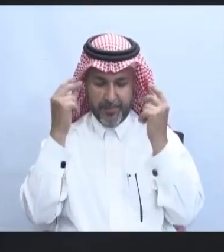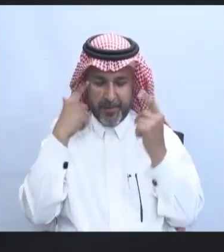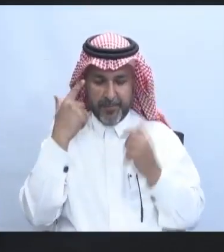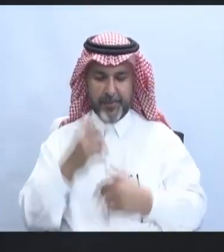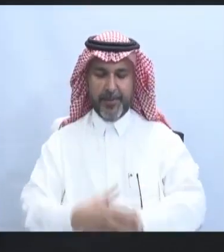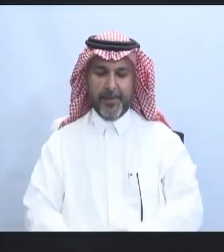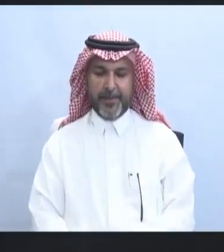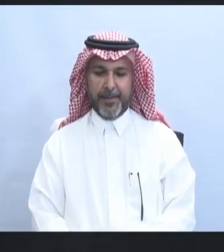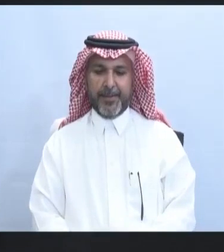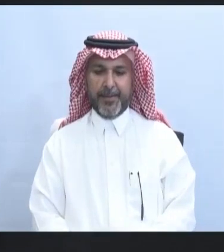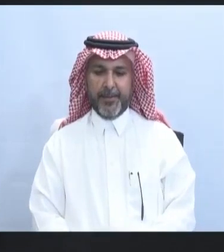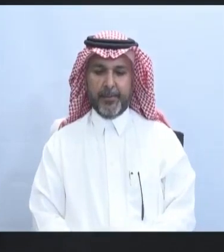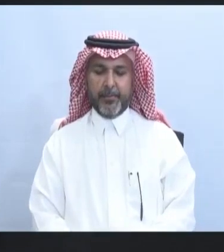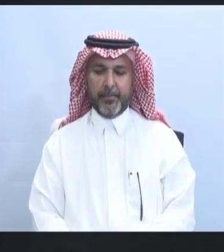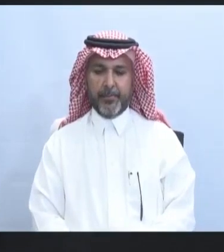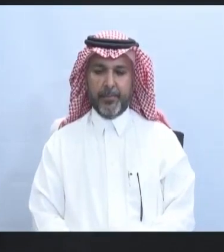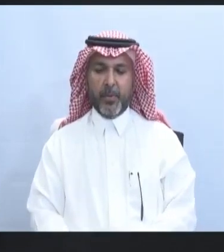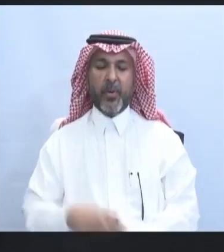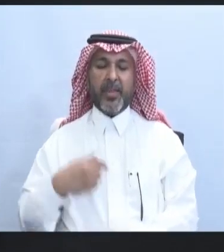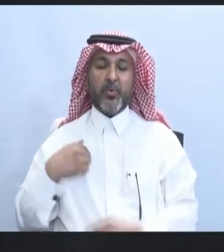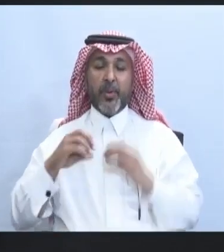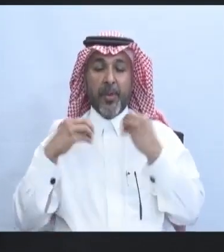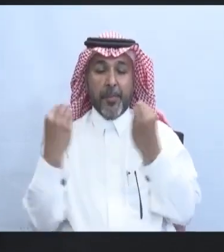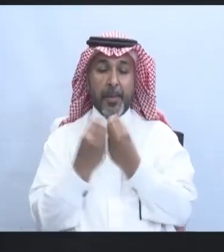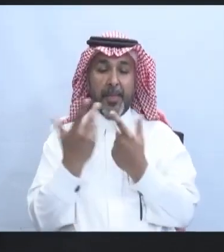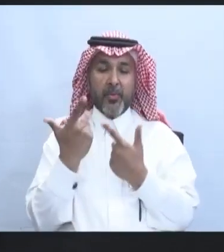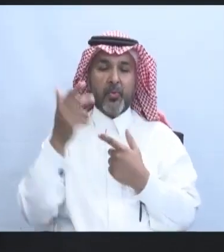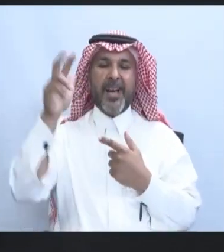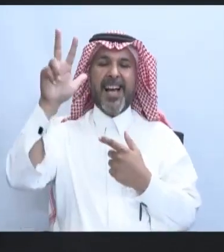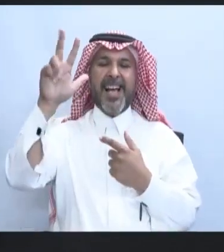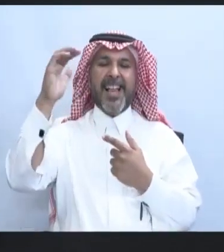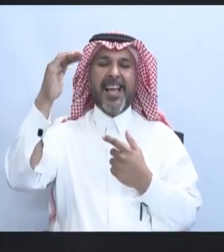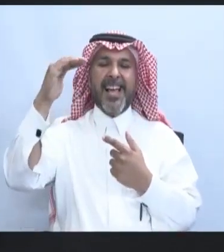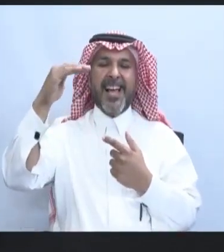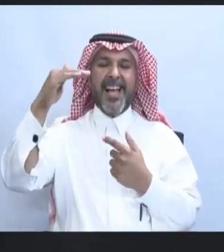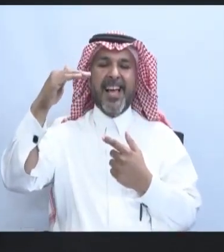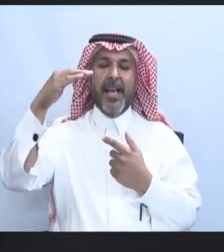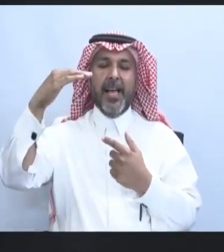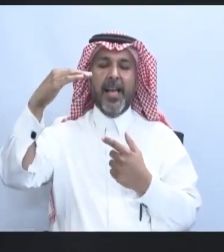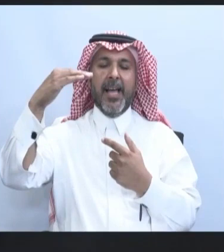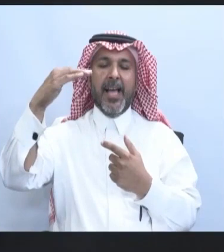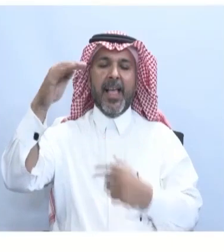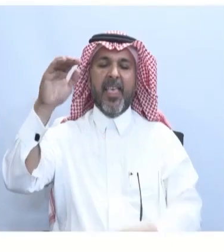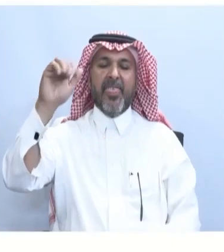والاداري وهذه جميعا تدل على ماذا تدل على ارتقاء المجتمعات وتطورها